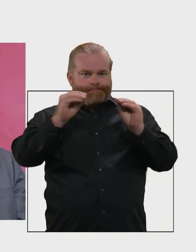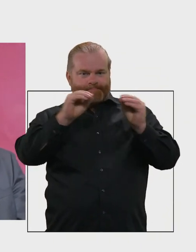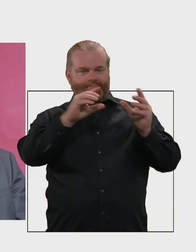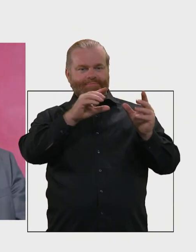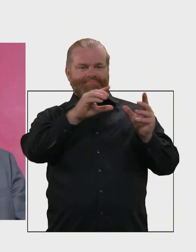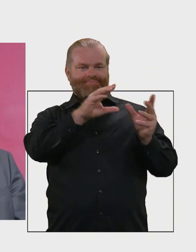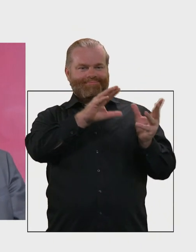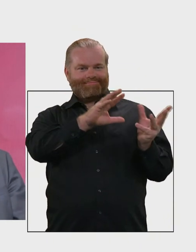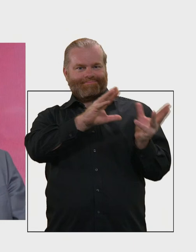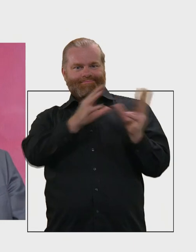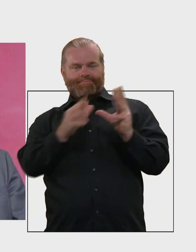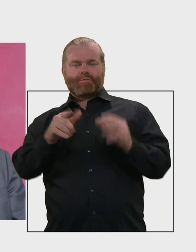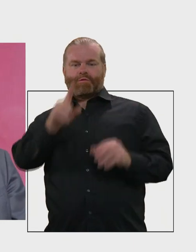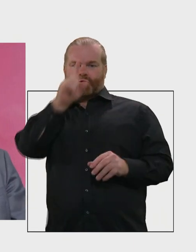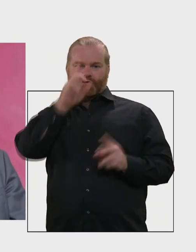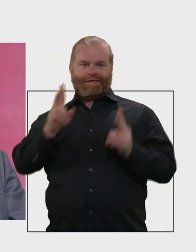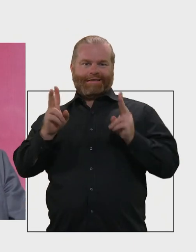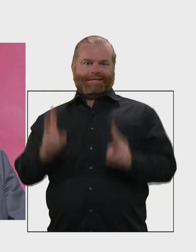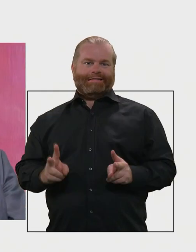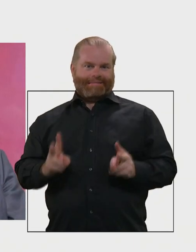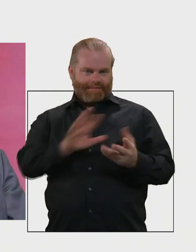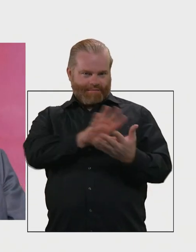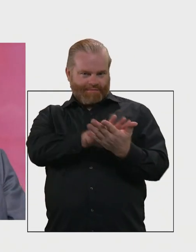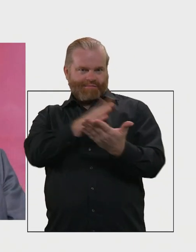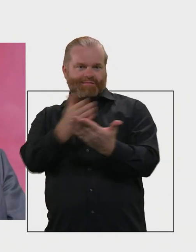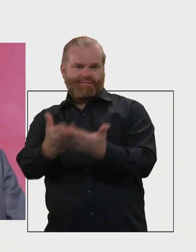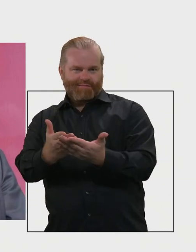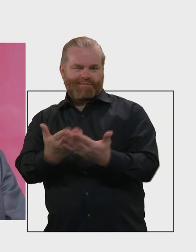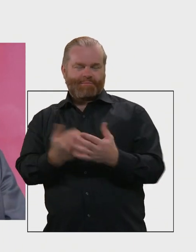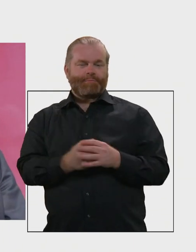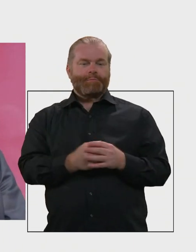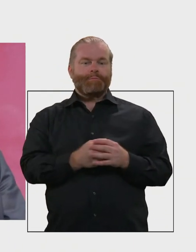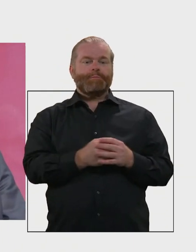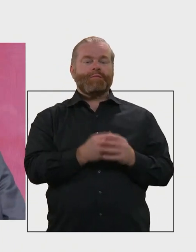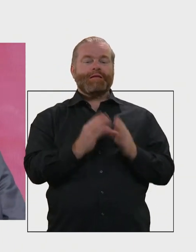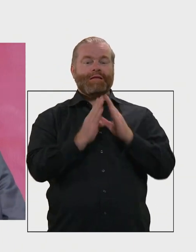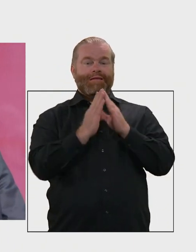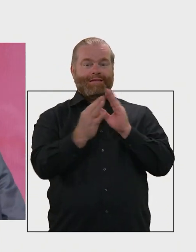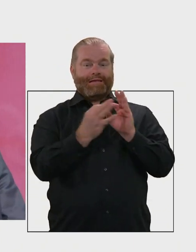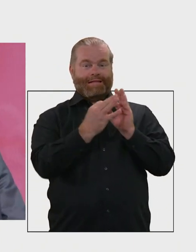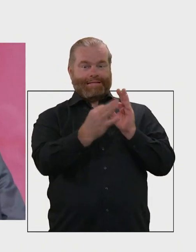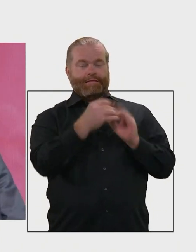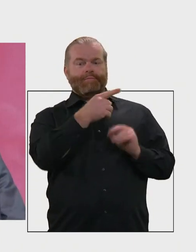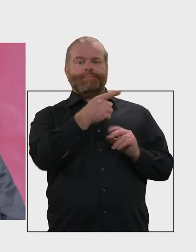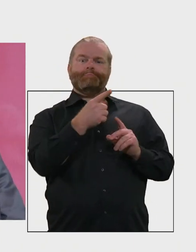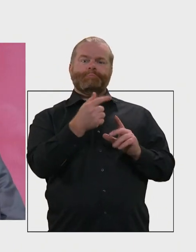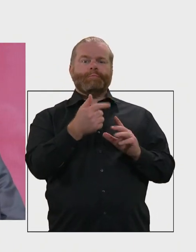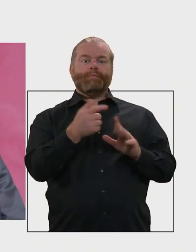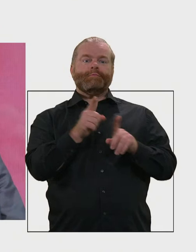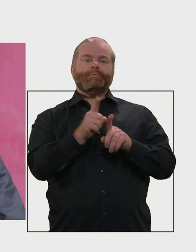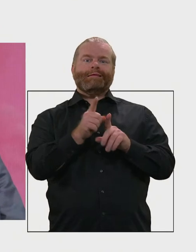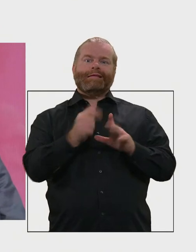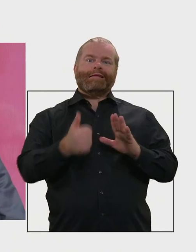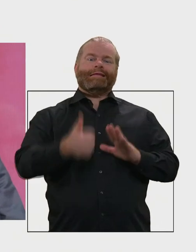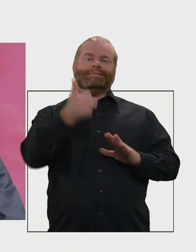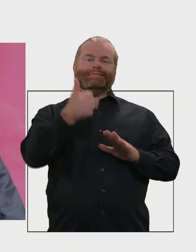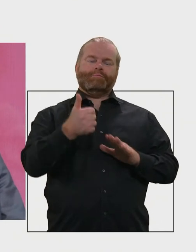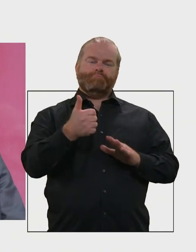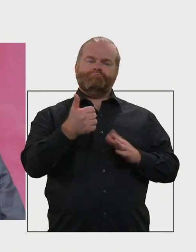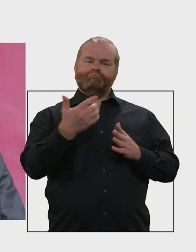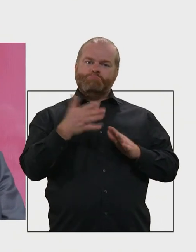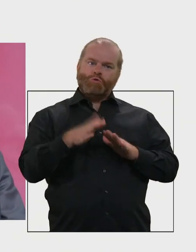European Accessibility Act ist sozusagen der erste große Schritt dahin, dass wir auch private Anbieter von Produkten und